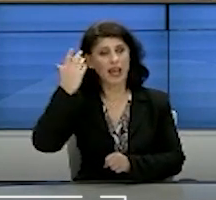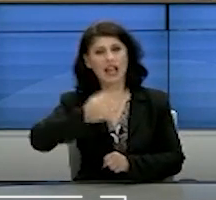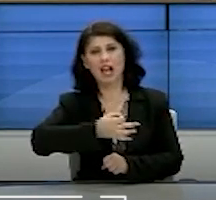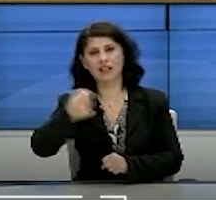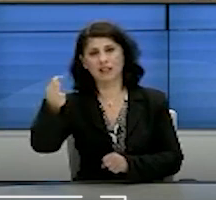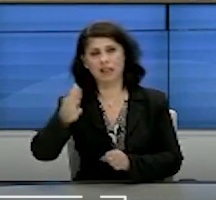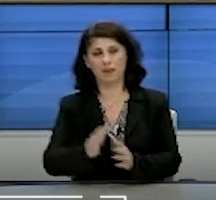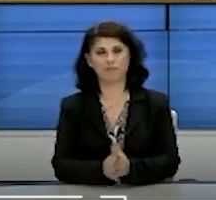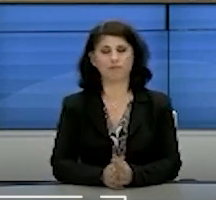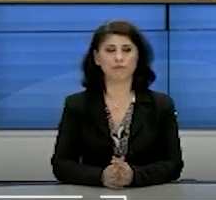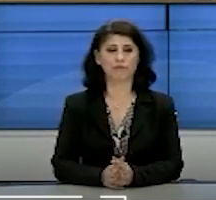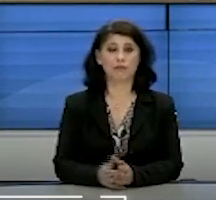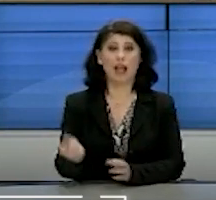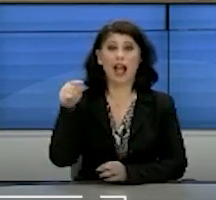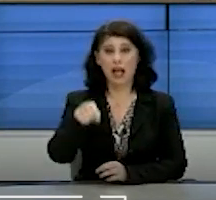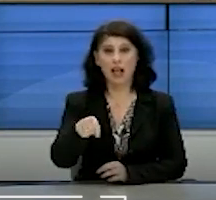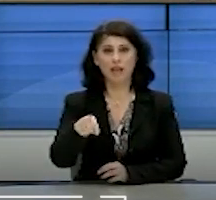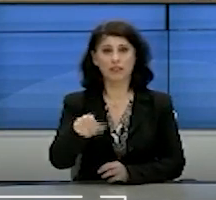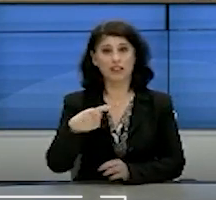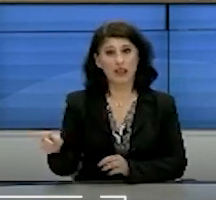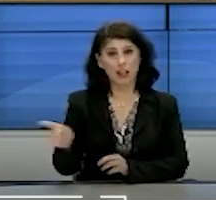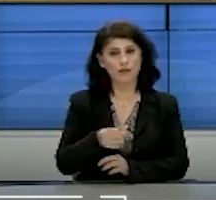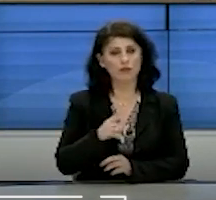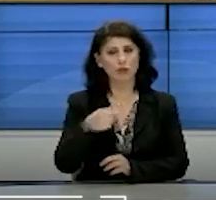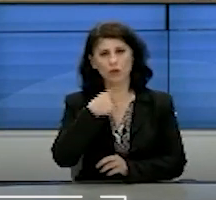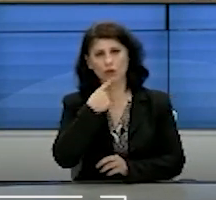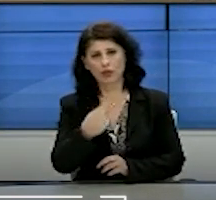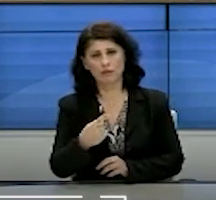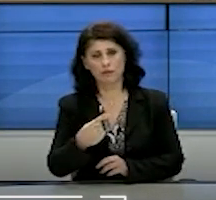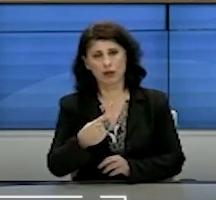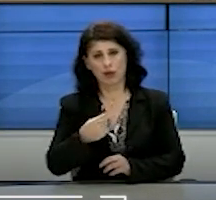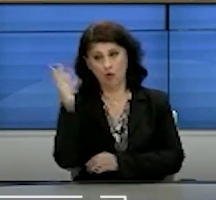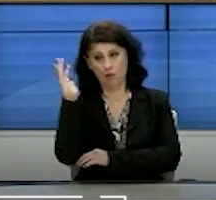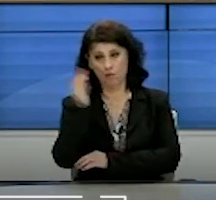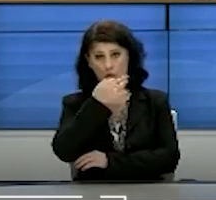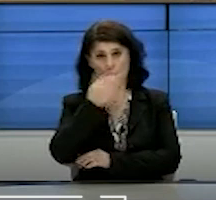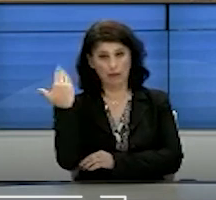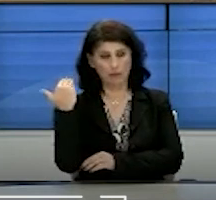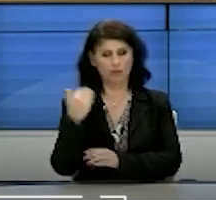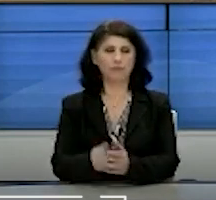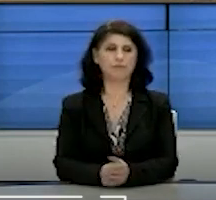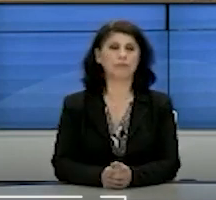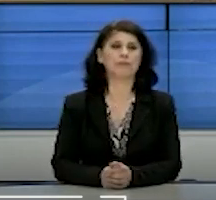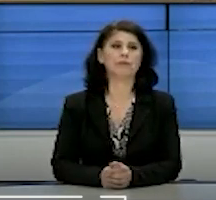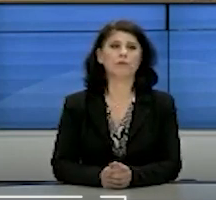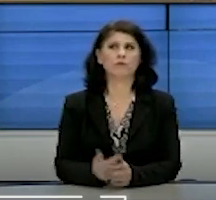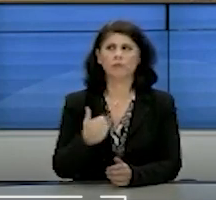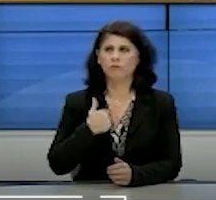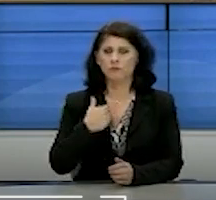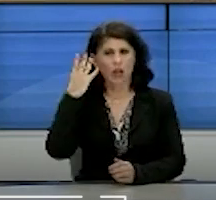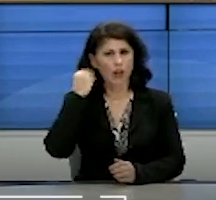αριστείας. Αυτήν λοιπόν τη διαφορά επισήμανα στην τοποθέτησή μου. Μου έκανε όμως εντύπωση το